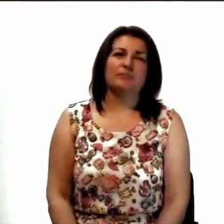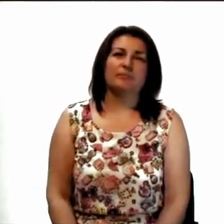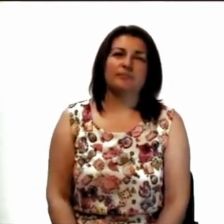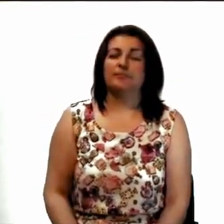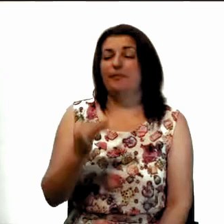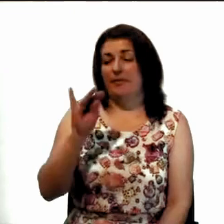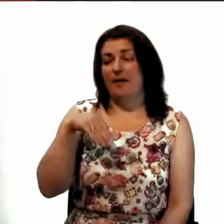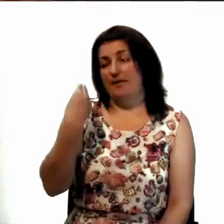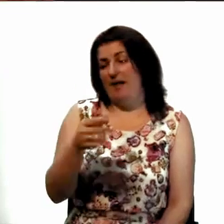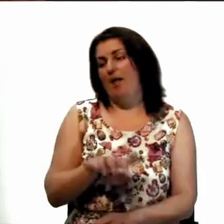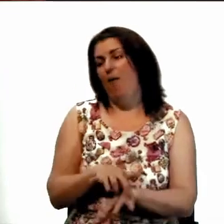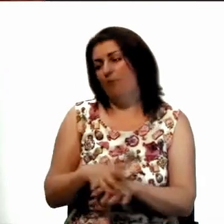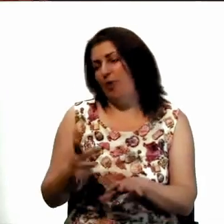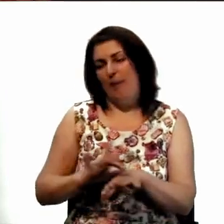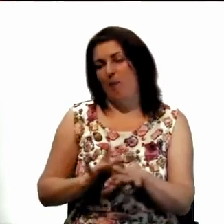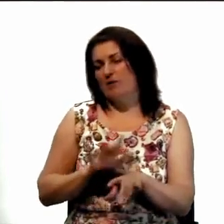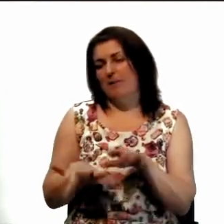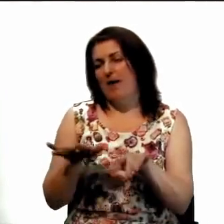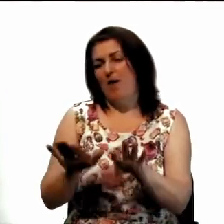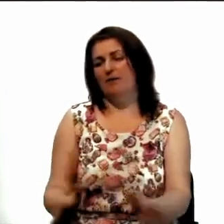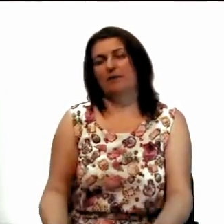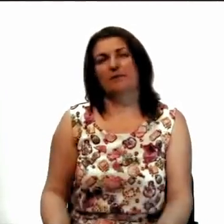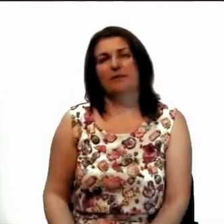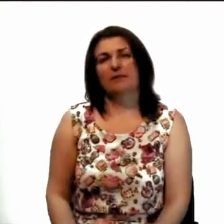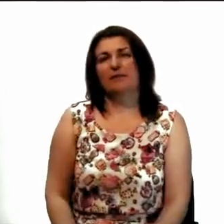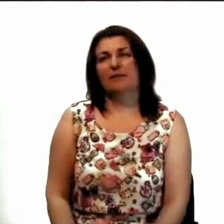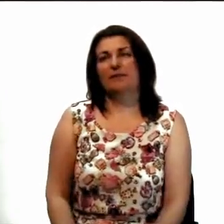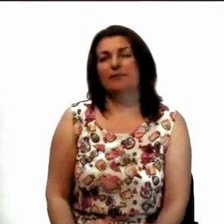И дал обувь, ну, боссом же не ходить, да?